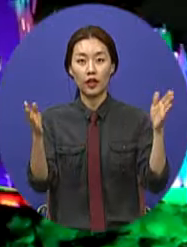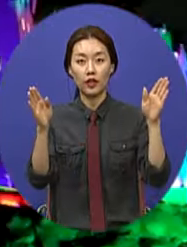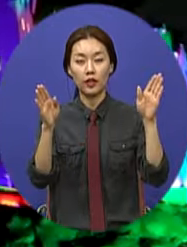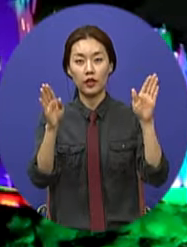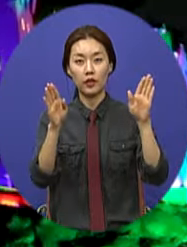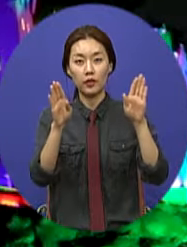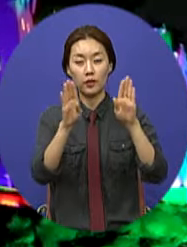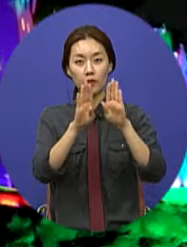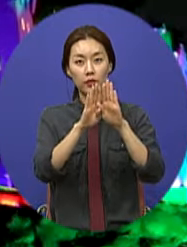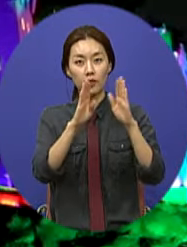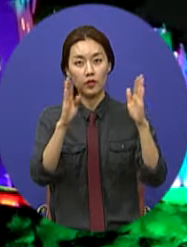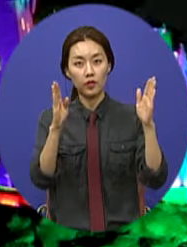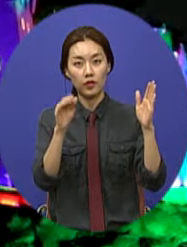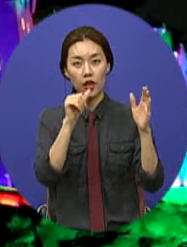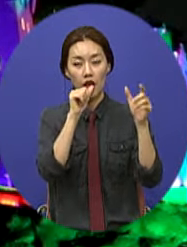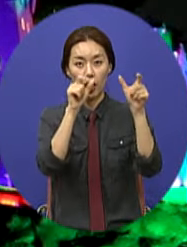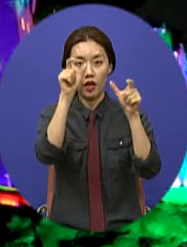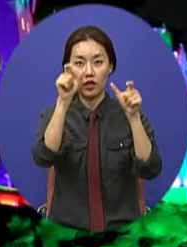향살이